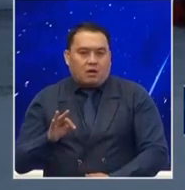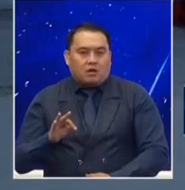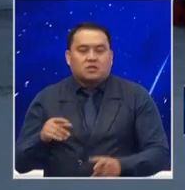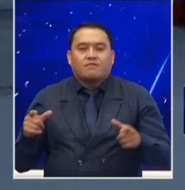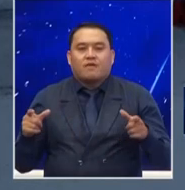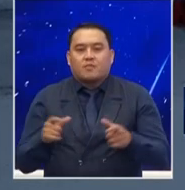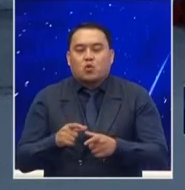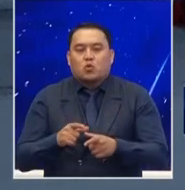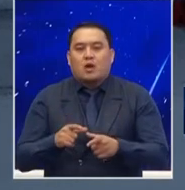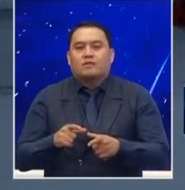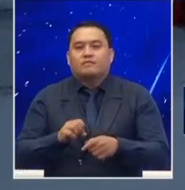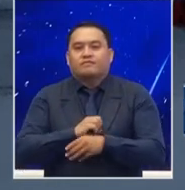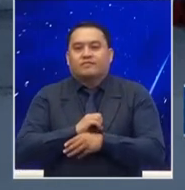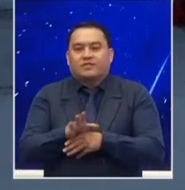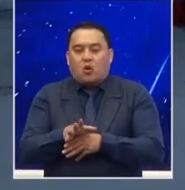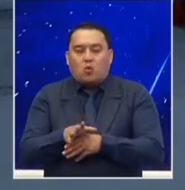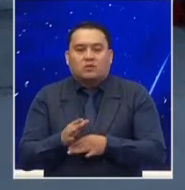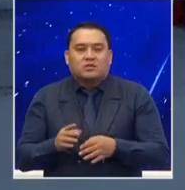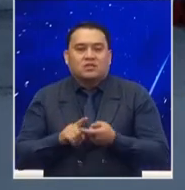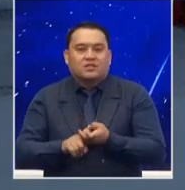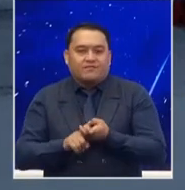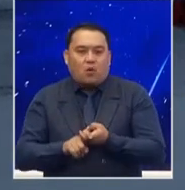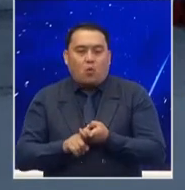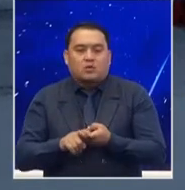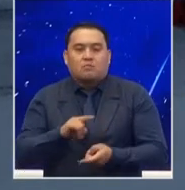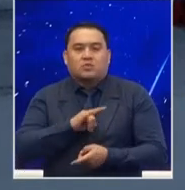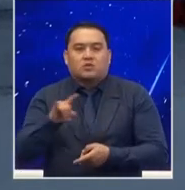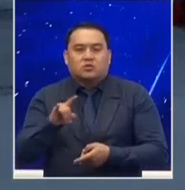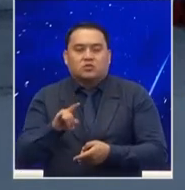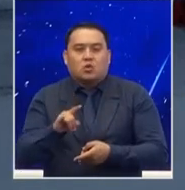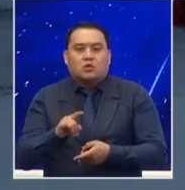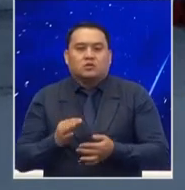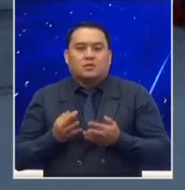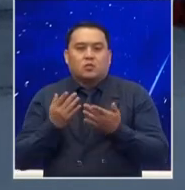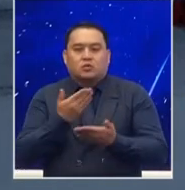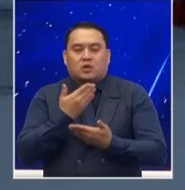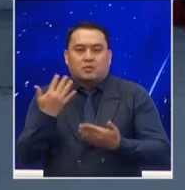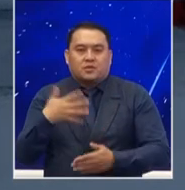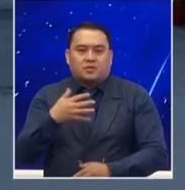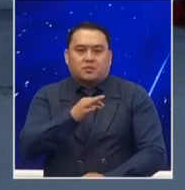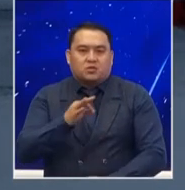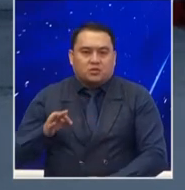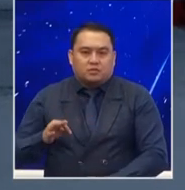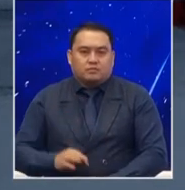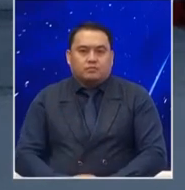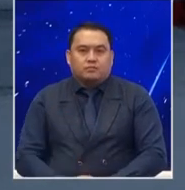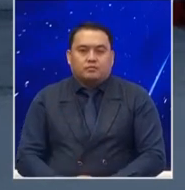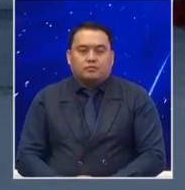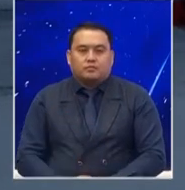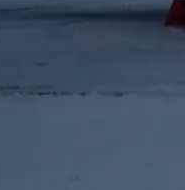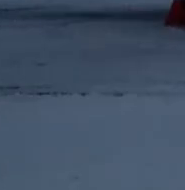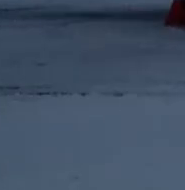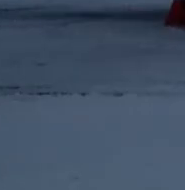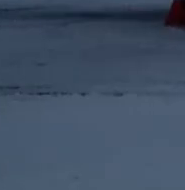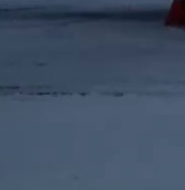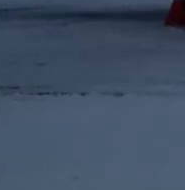из-за пандемии, ставшей причиной пониженного спроса на авиаперелеты, заполняемость салона не превышает 50%. Рустам Аралбаев,